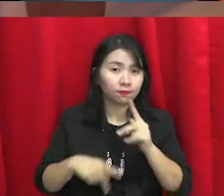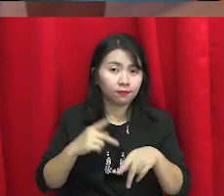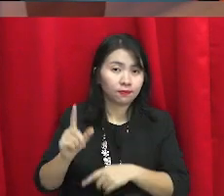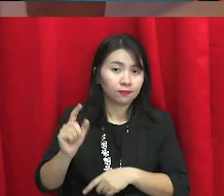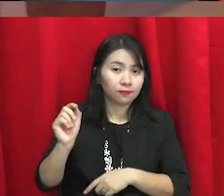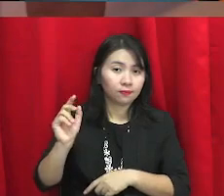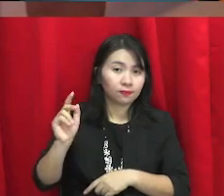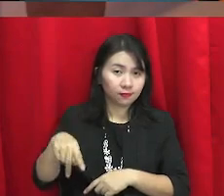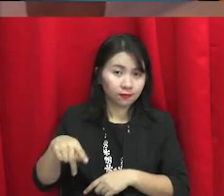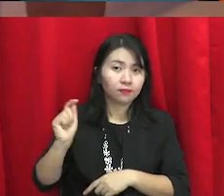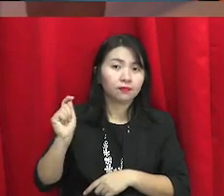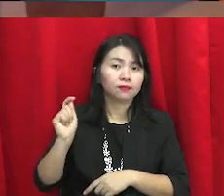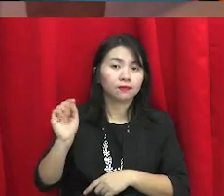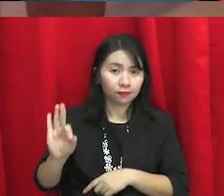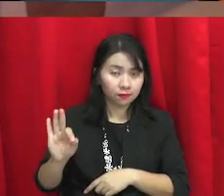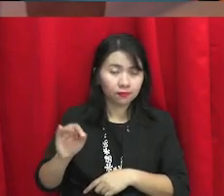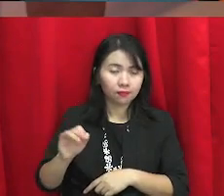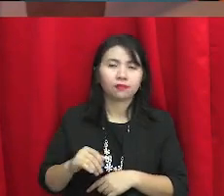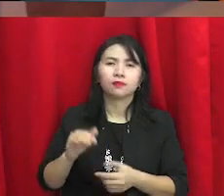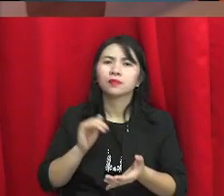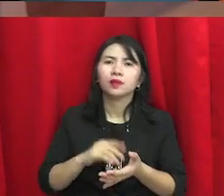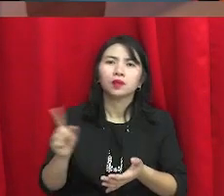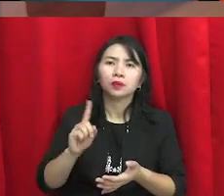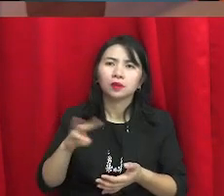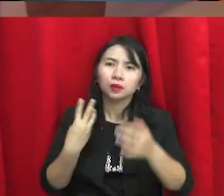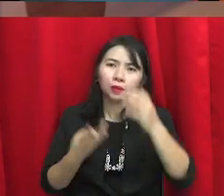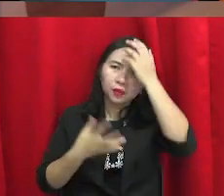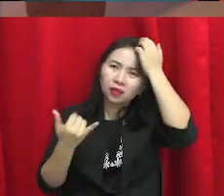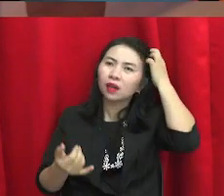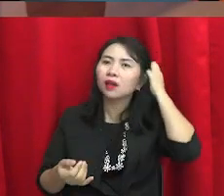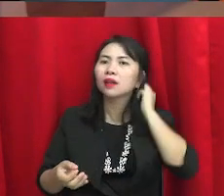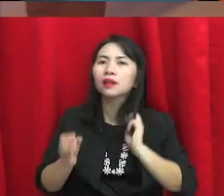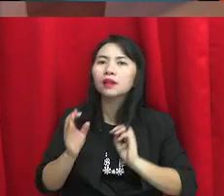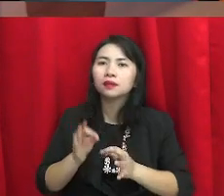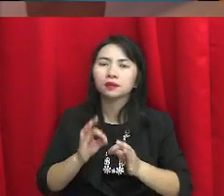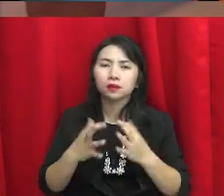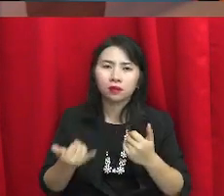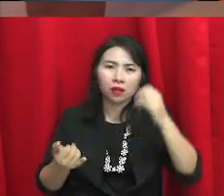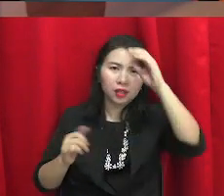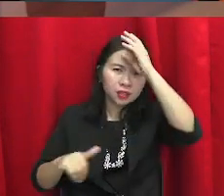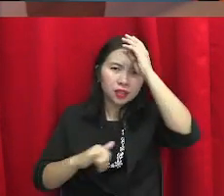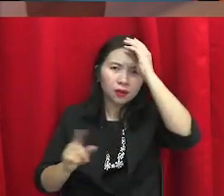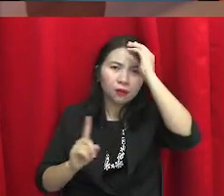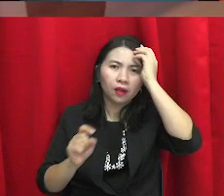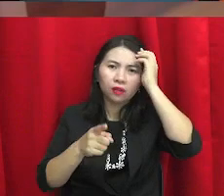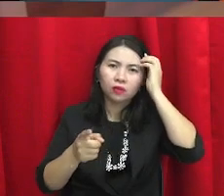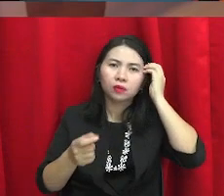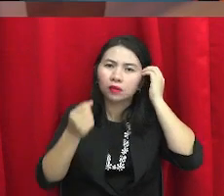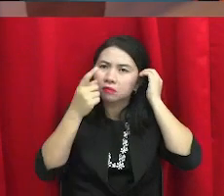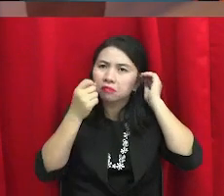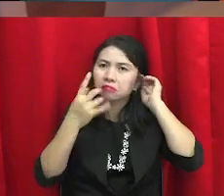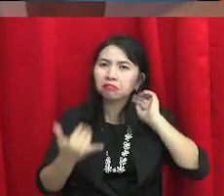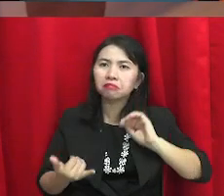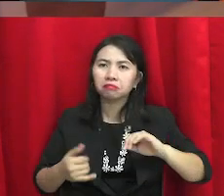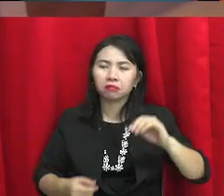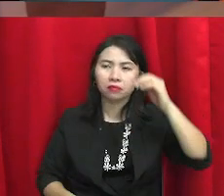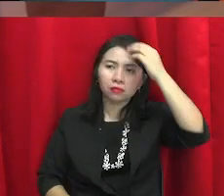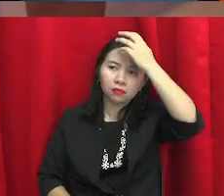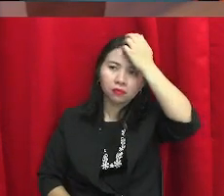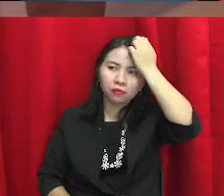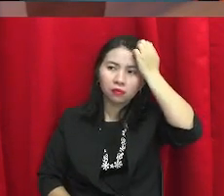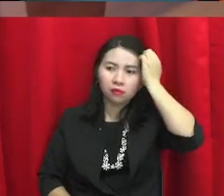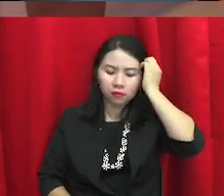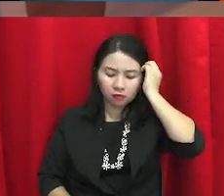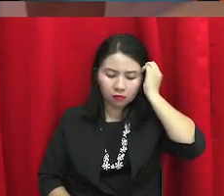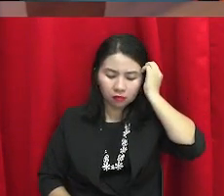Kailangan yan. Bakit? Baka mamaya katulad yan. Ang interpretasyon natin ay katulad nung ginawa mo last time. You see, parang naghahang tayo.